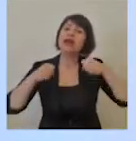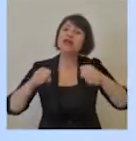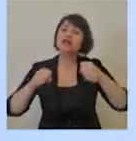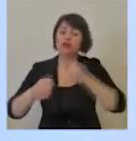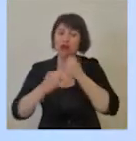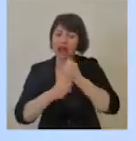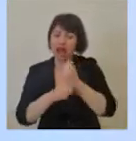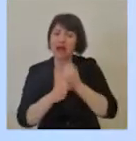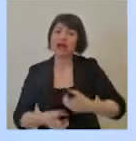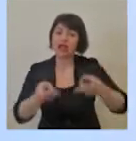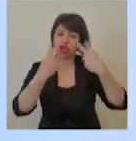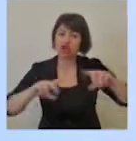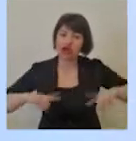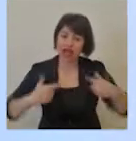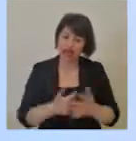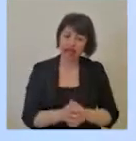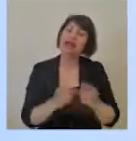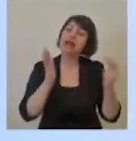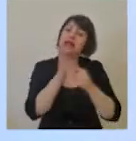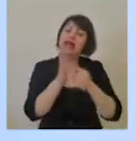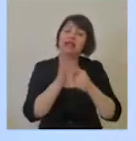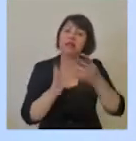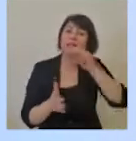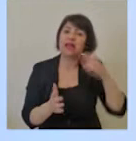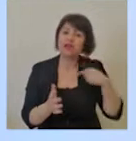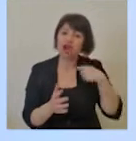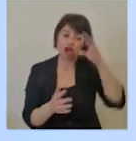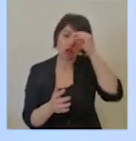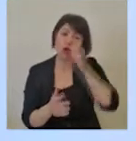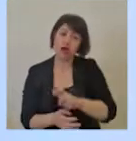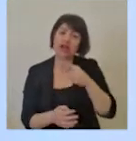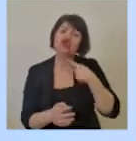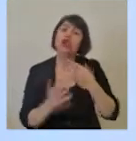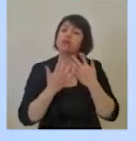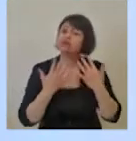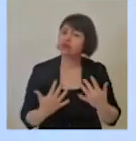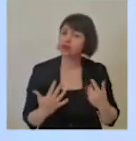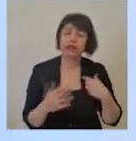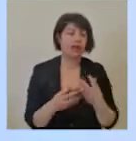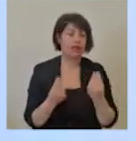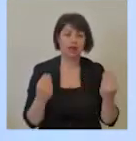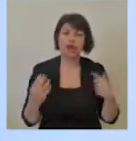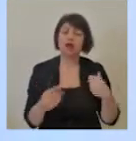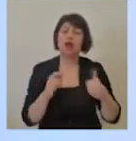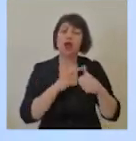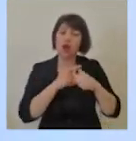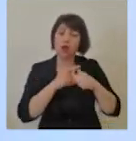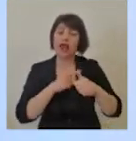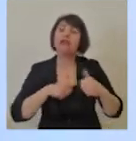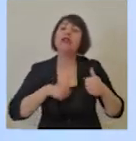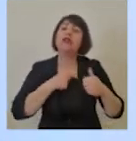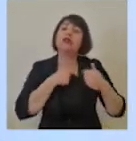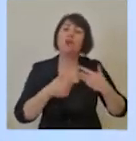بالنسبة لسوق العمل اللي رح يرجع للحياة. الأسباب لتفضيل الرجل هي كثيرة، منها إنه على